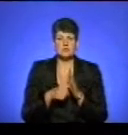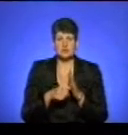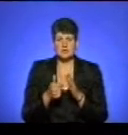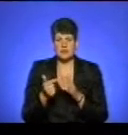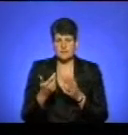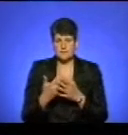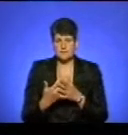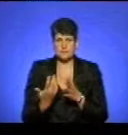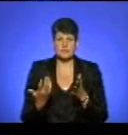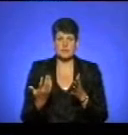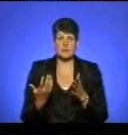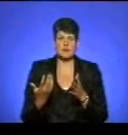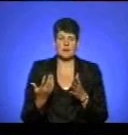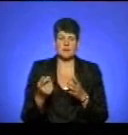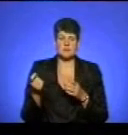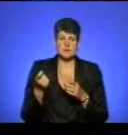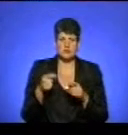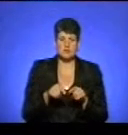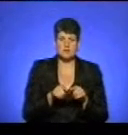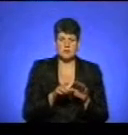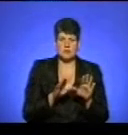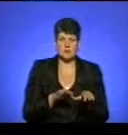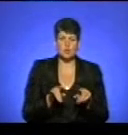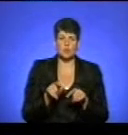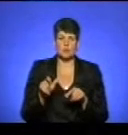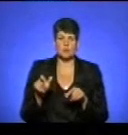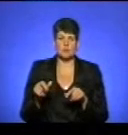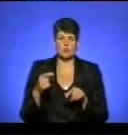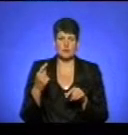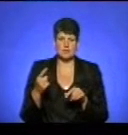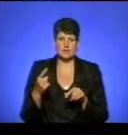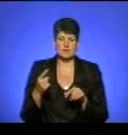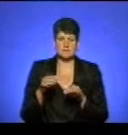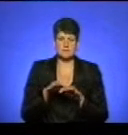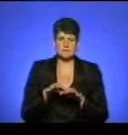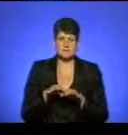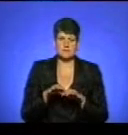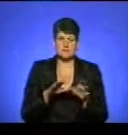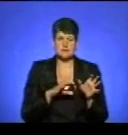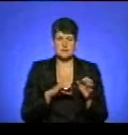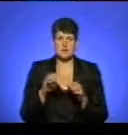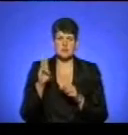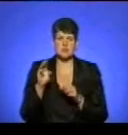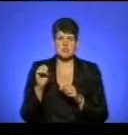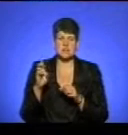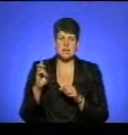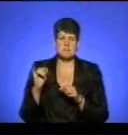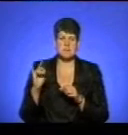це там затопило пшеницю, так само. Людям одним змило пісок щебінь, вартість щебінь